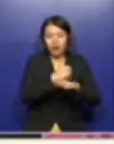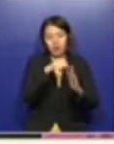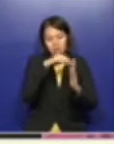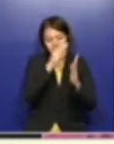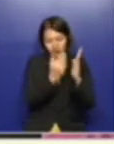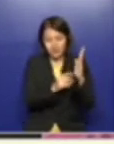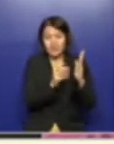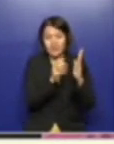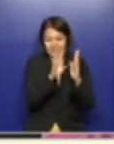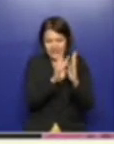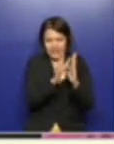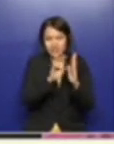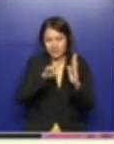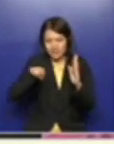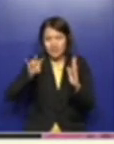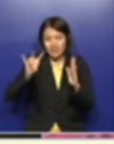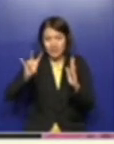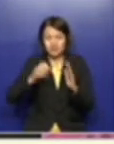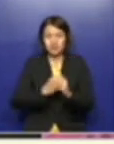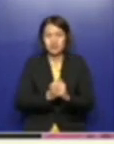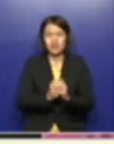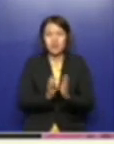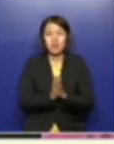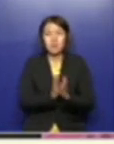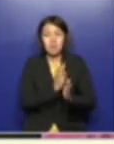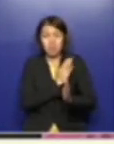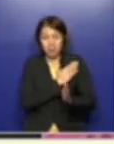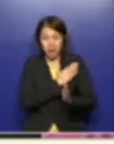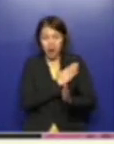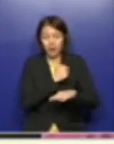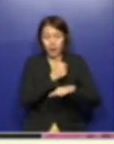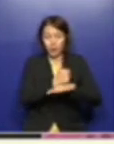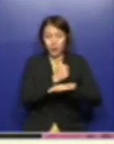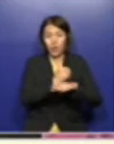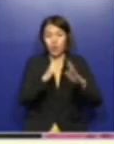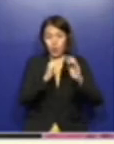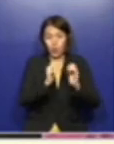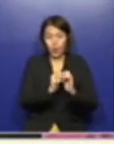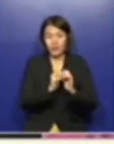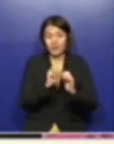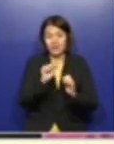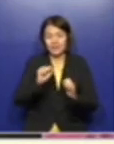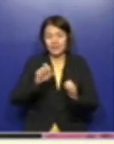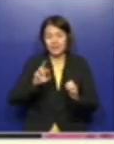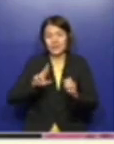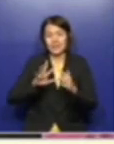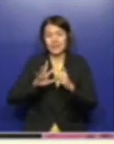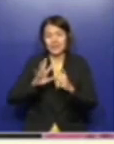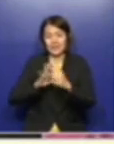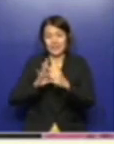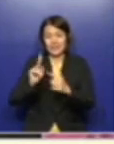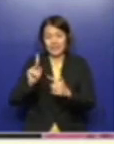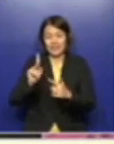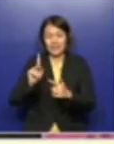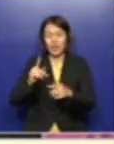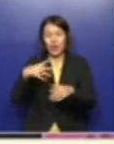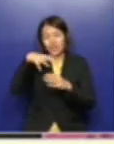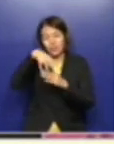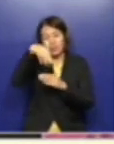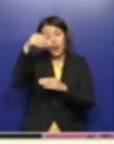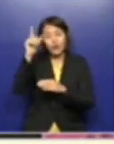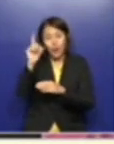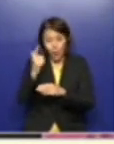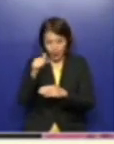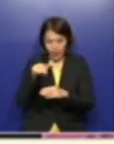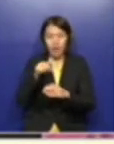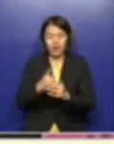7พระพรหมสิทธิ์เจ้าอาวาสวัดสะเกษราชวรมหาวิหารอดีต